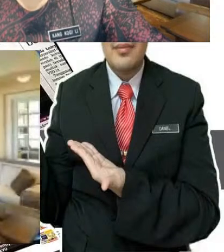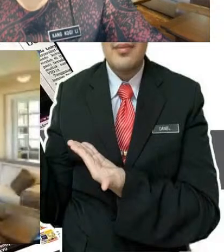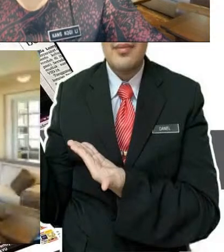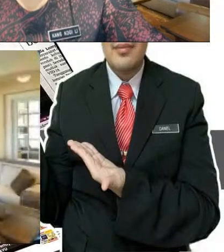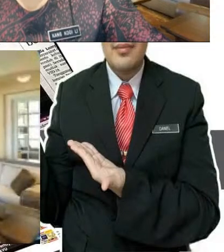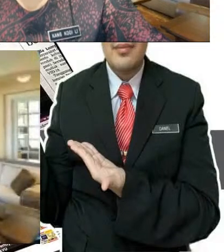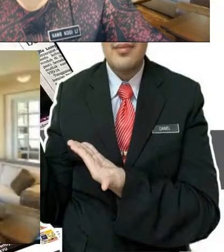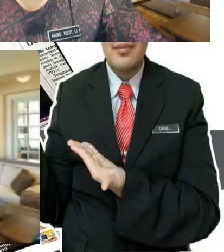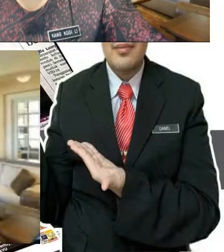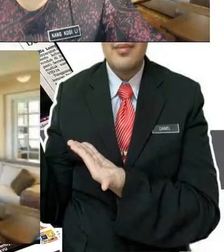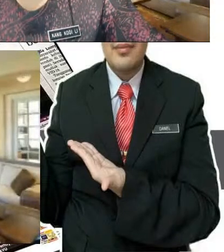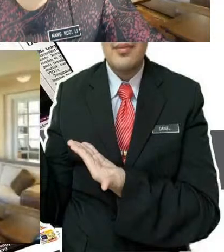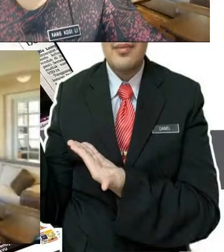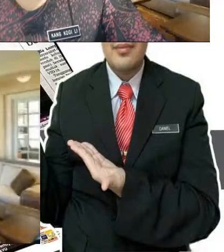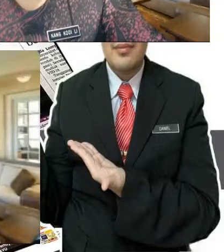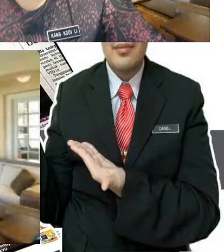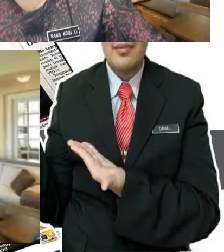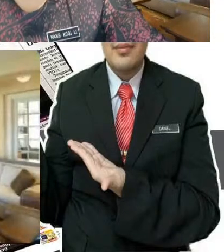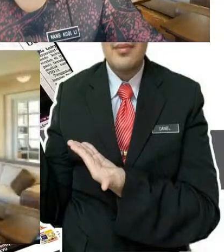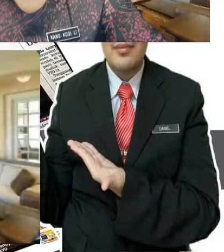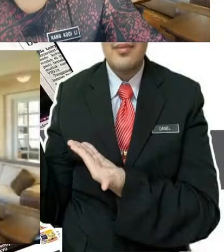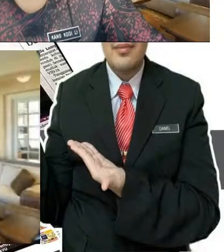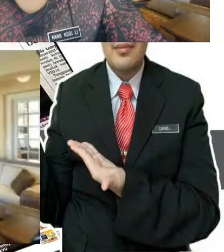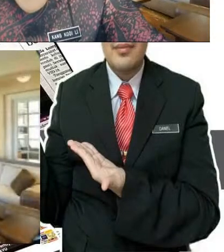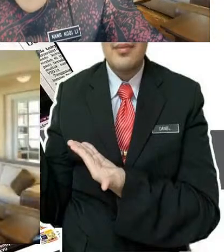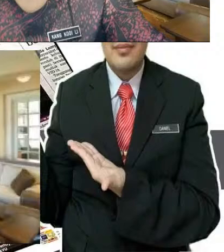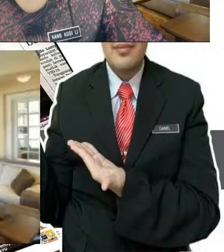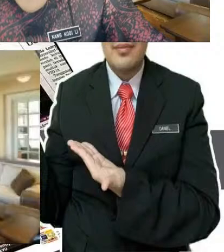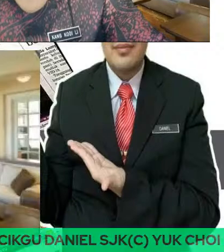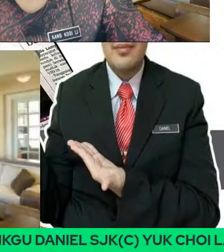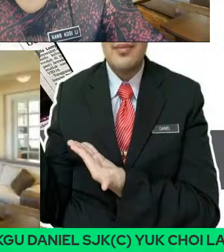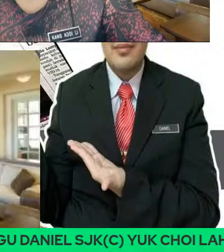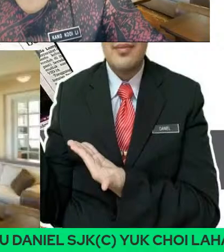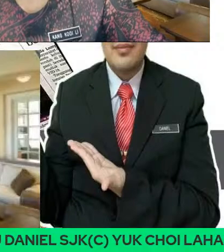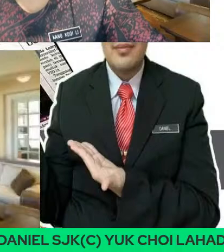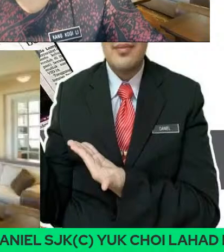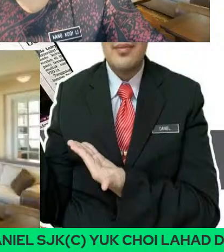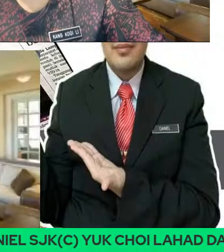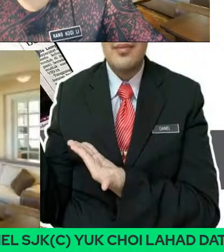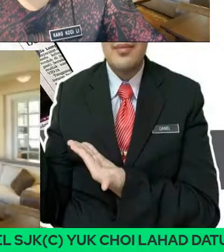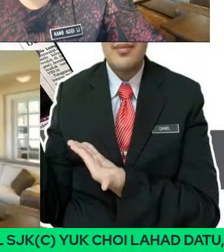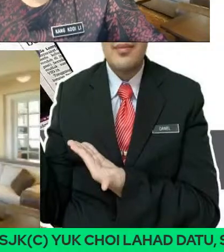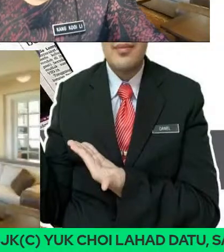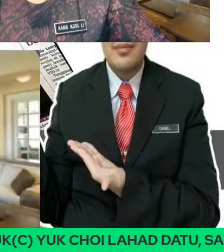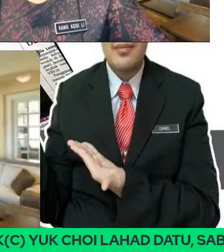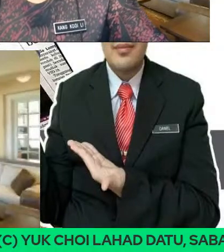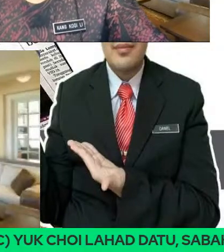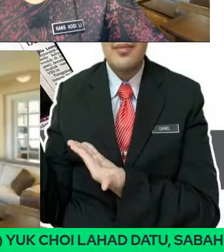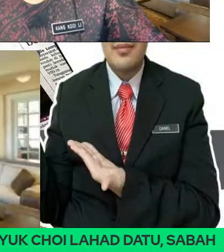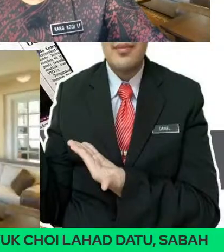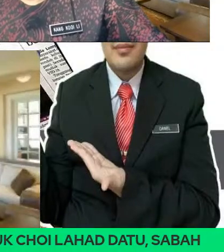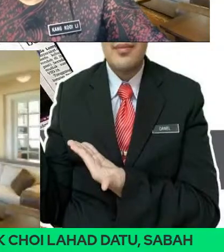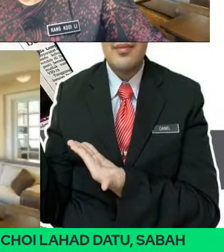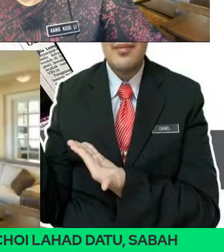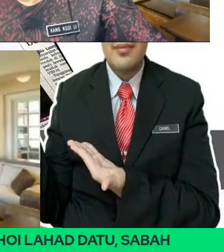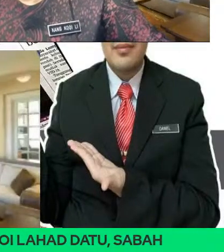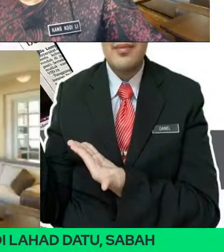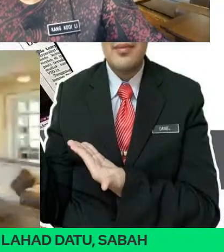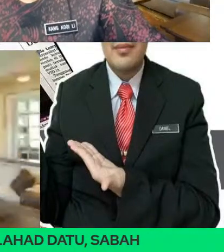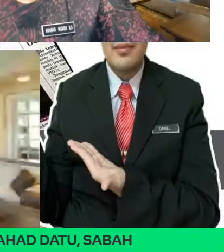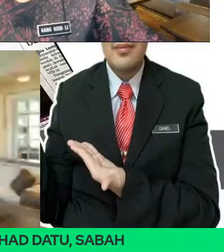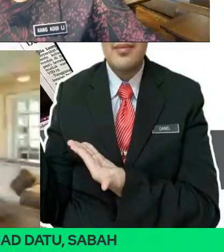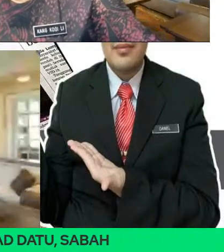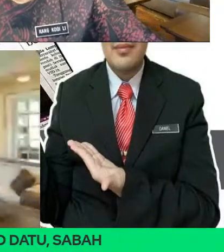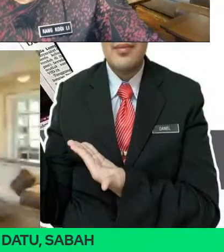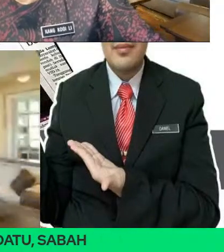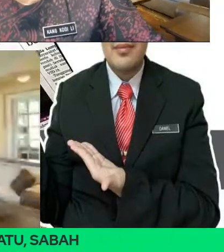Selamat datang kepada semua murid semua penonton yang mengikuti pembelajaran bimbingan dan konseling